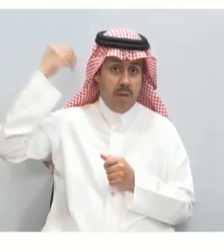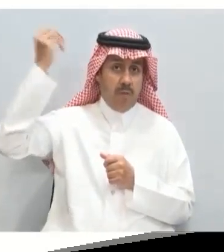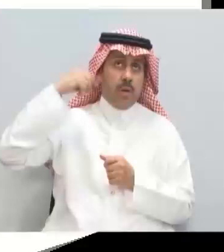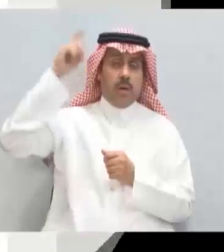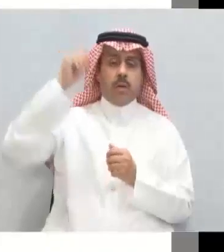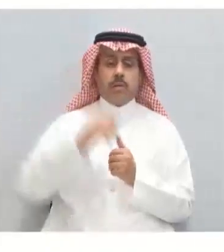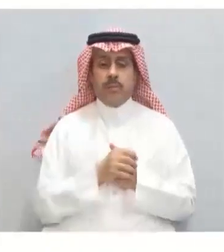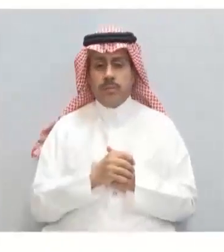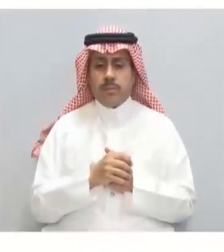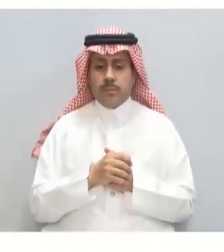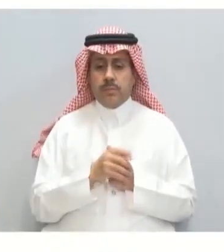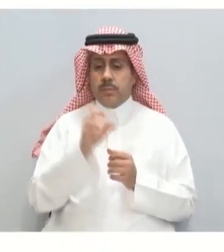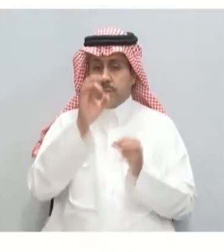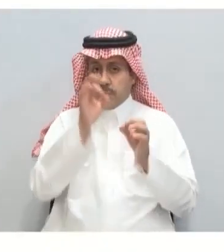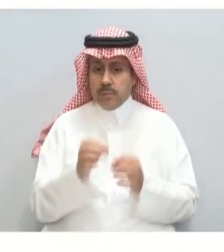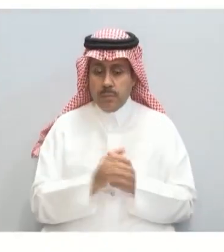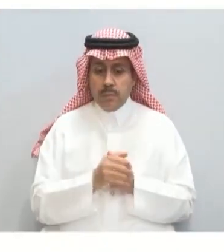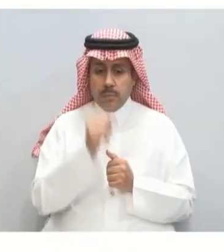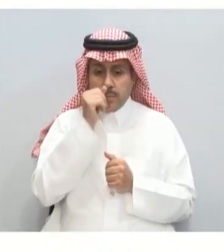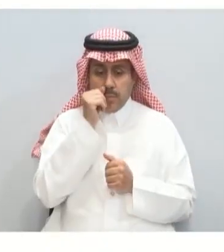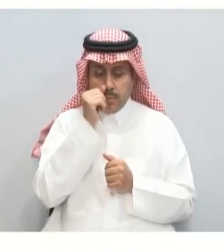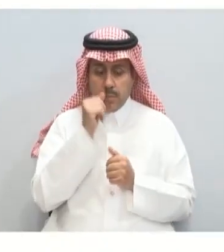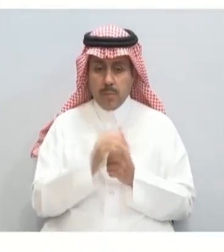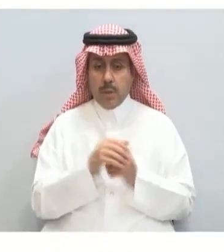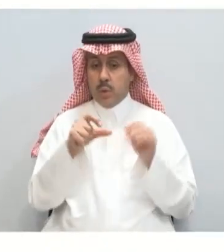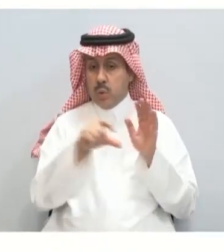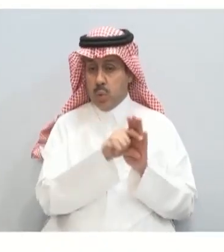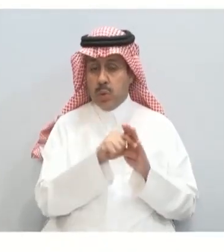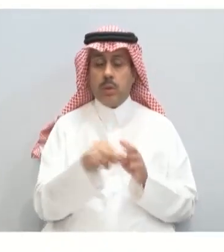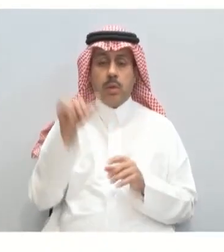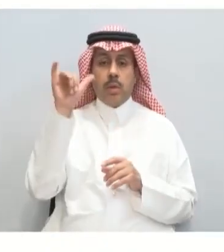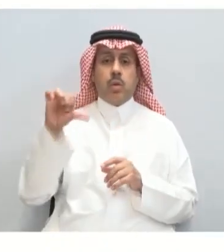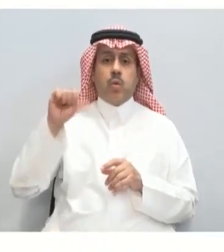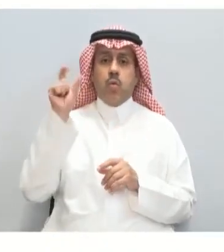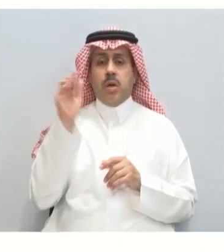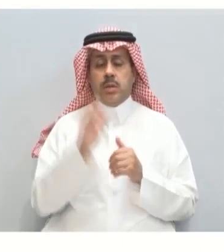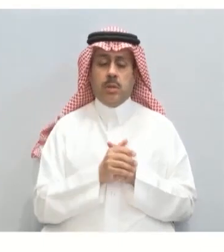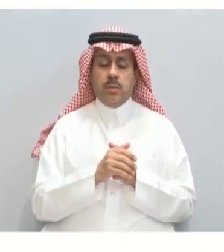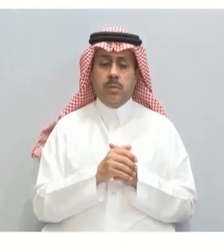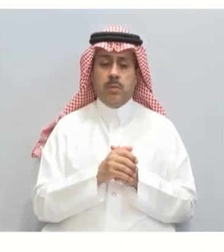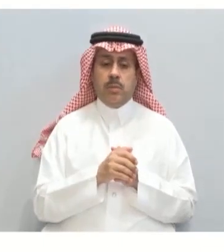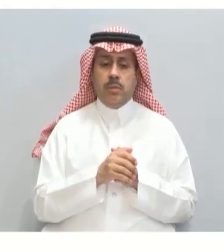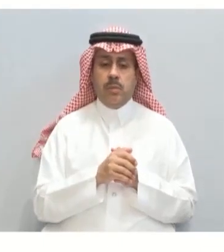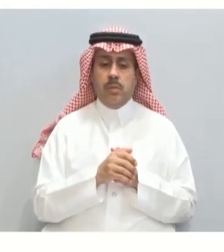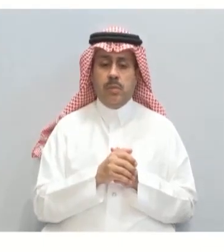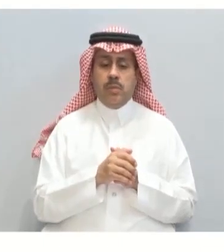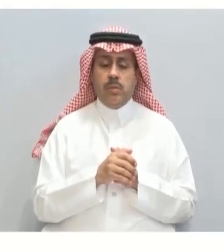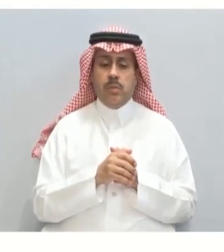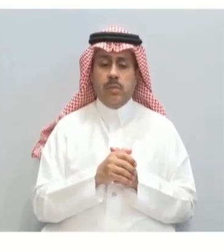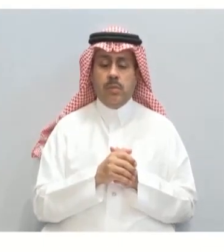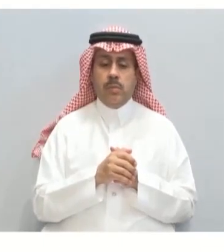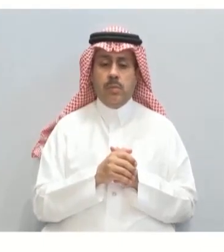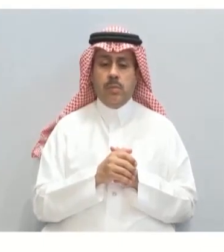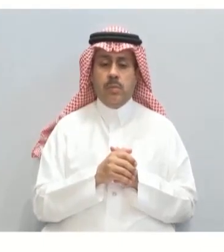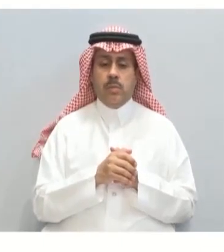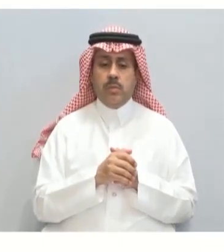ومنته ناتي الى الايات الاخر في سوره يونس بعد ان انتهينا بحمد الله تعالى من الايات